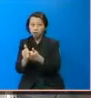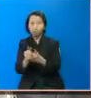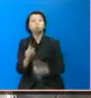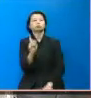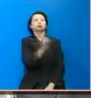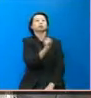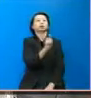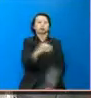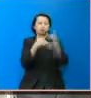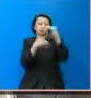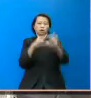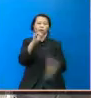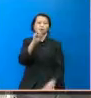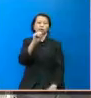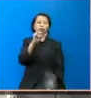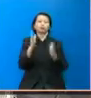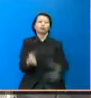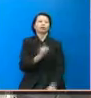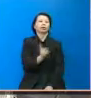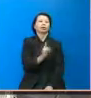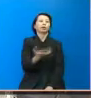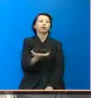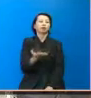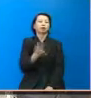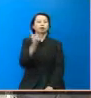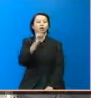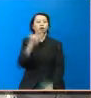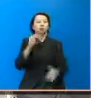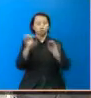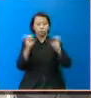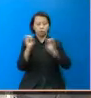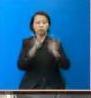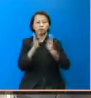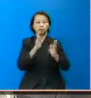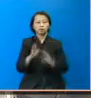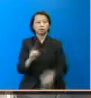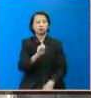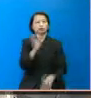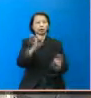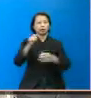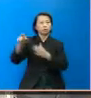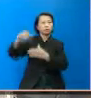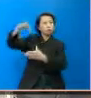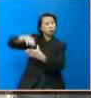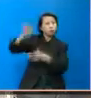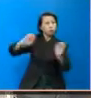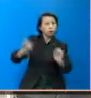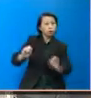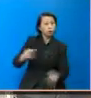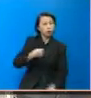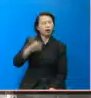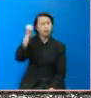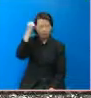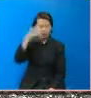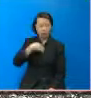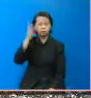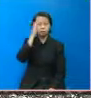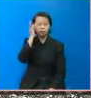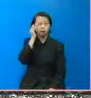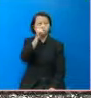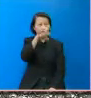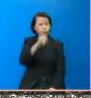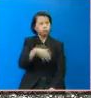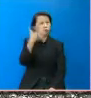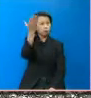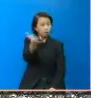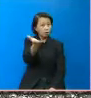kita hadkan 80 orang? Di mana tidak ada perbahasan? Di mana tidak ada pengundian? Saya faham dan tahu, you can lay